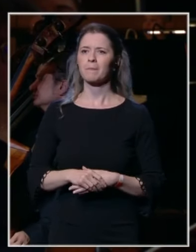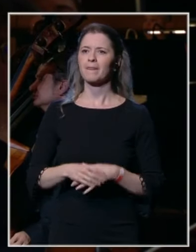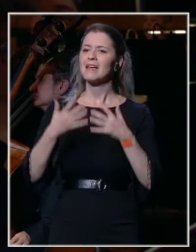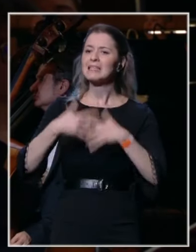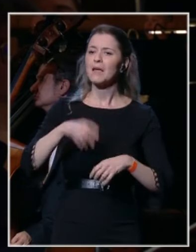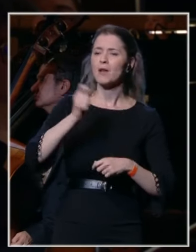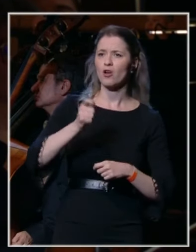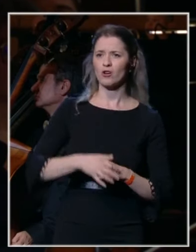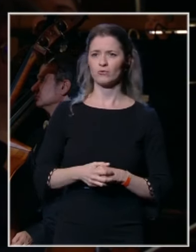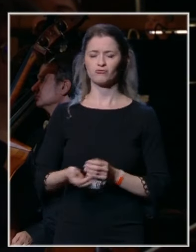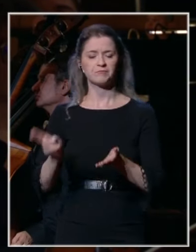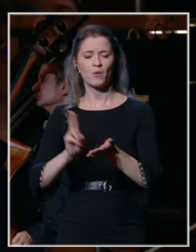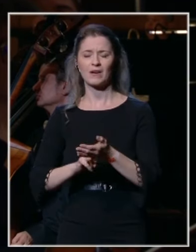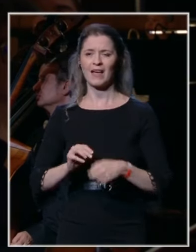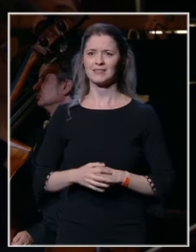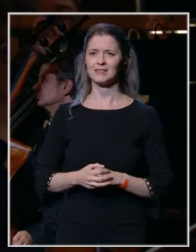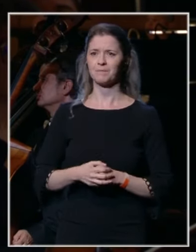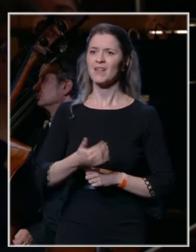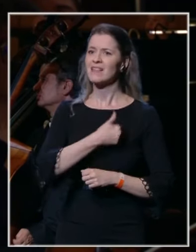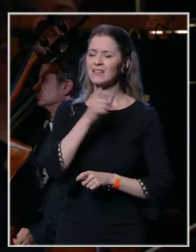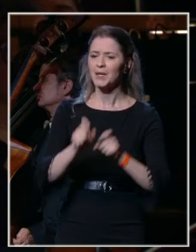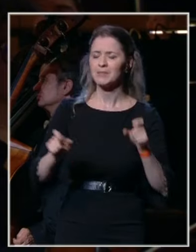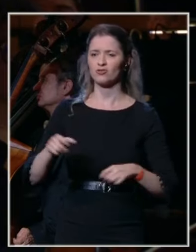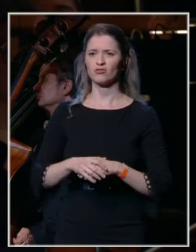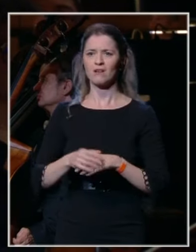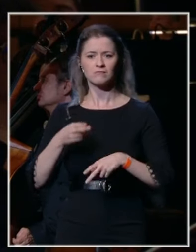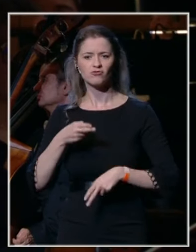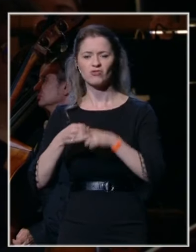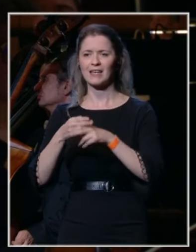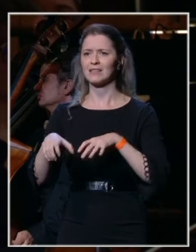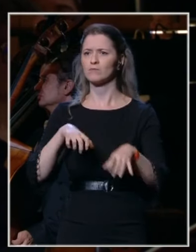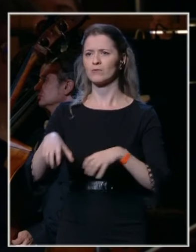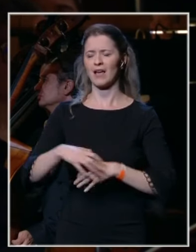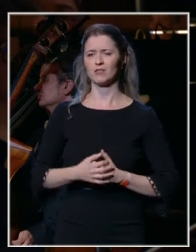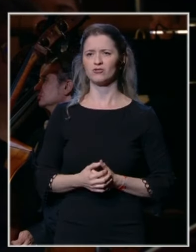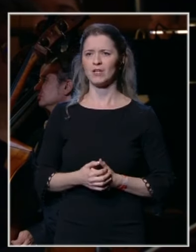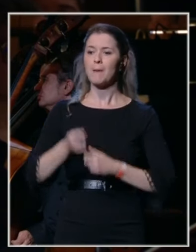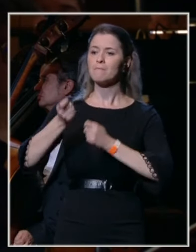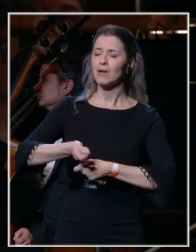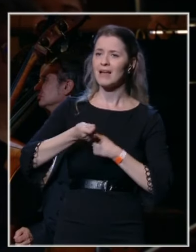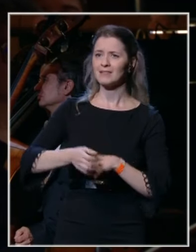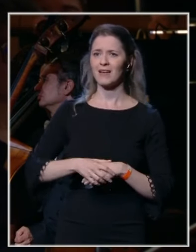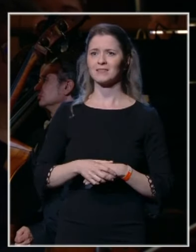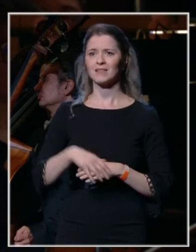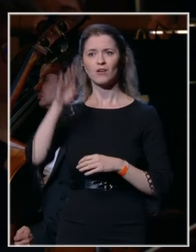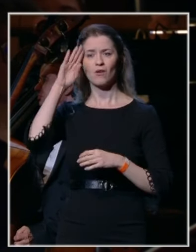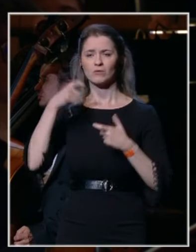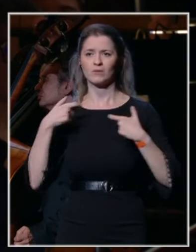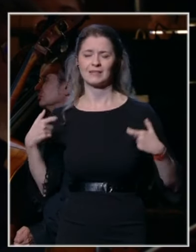Géplakatos és jogász, egyetemista és segédmunkás, bányász és